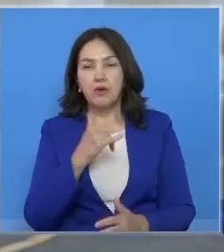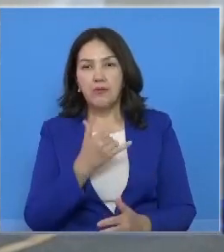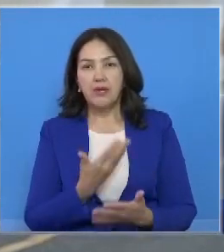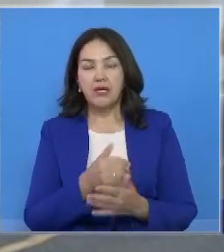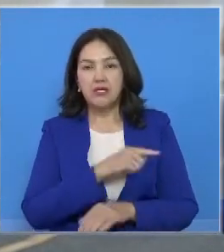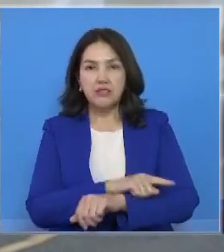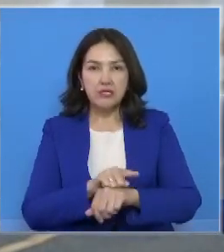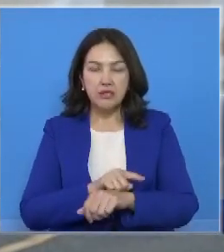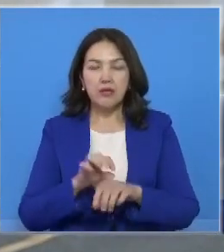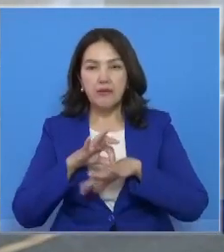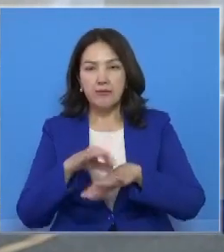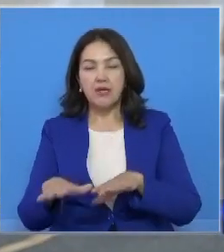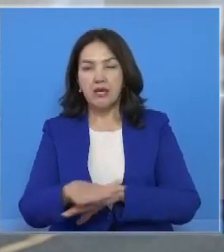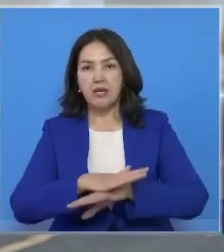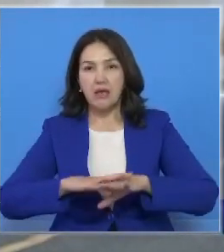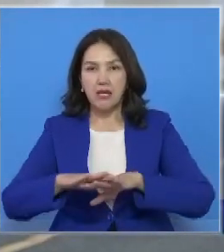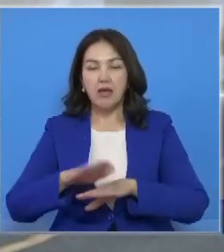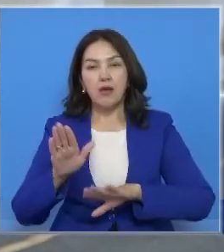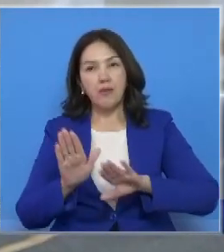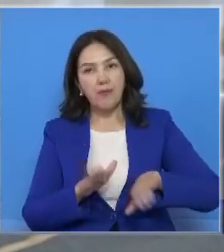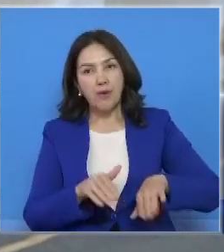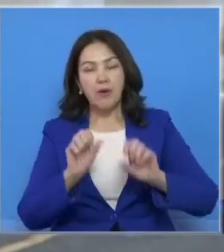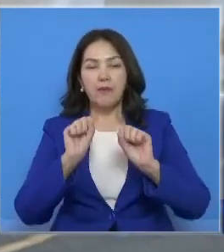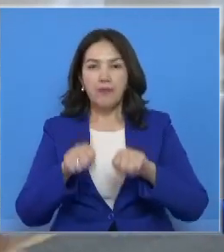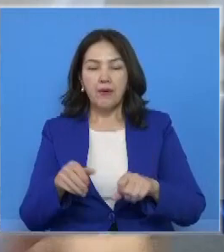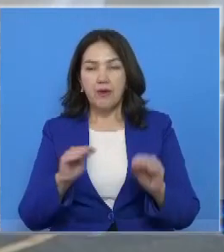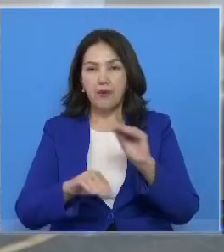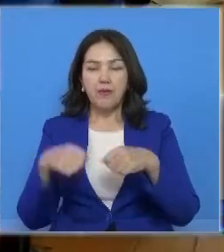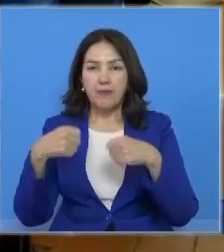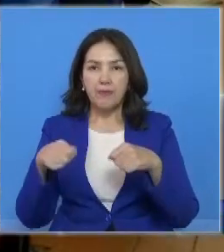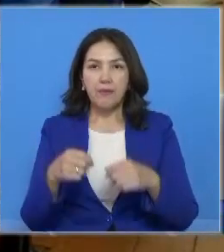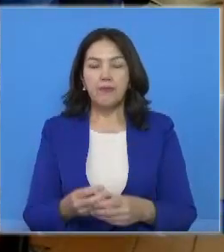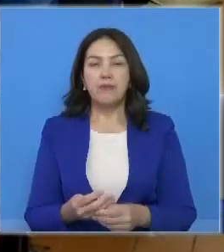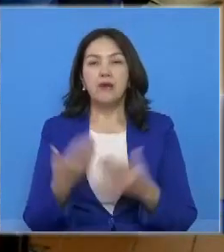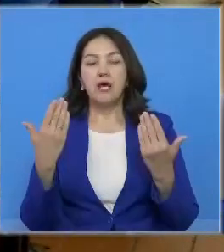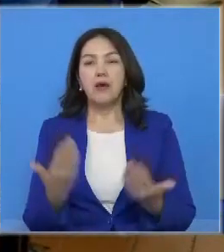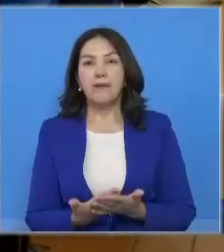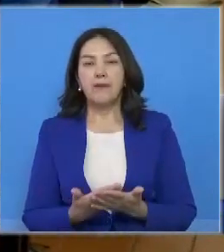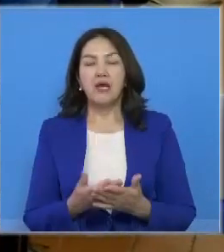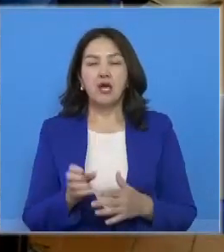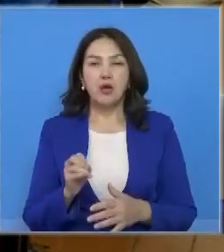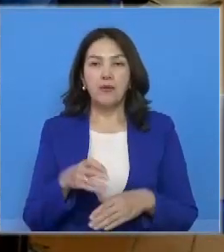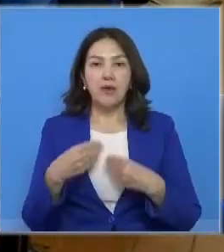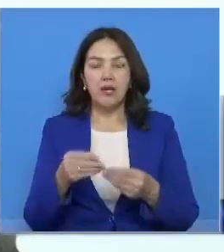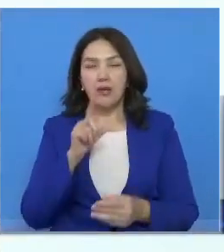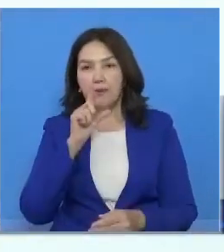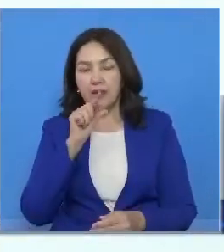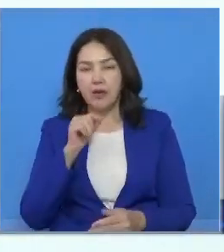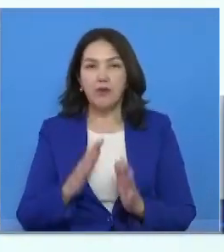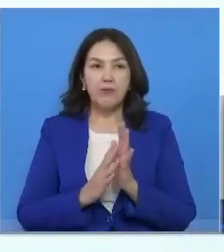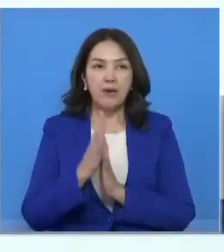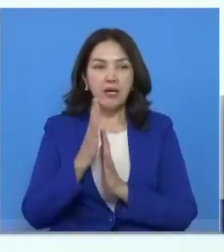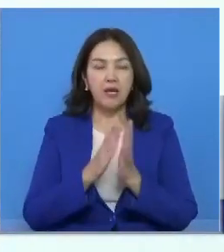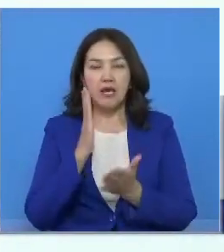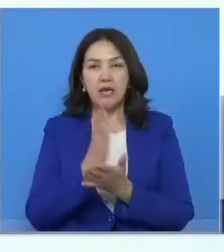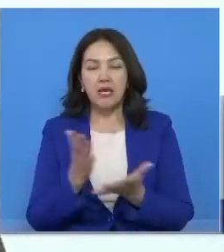определенные часы там проводится ярмарка. После нее можно вам выставить продукцию. На данном этапе проекта приоритет отдается птицеводству и растениеводству.